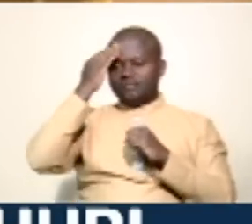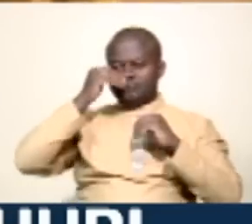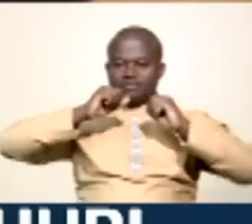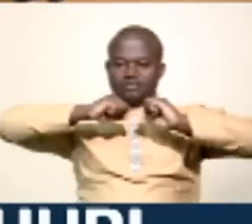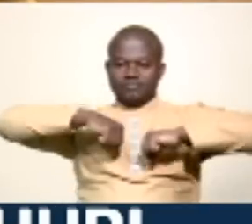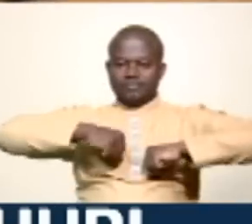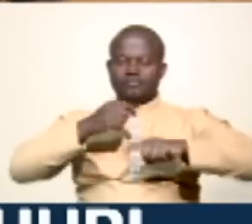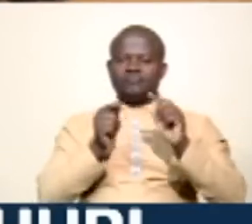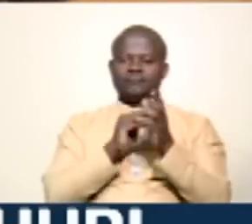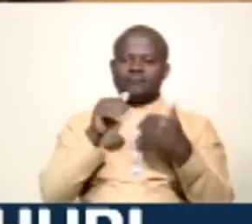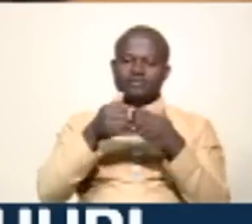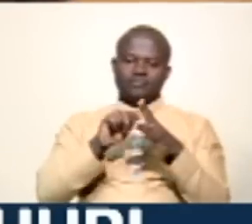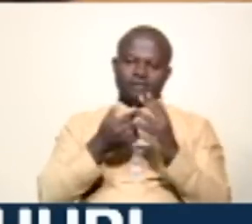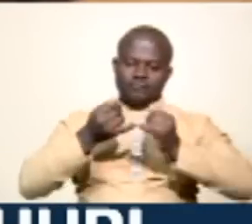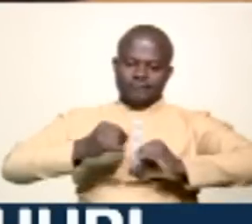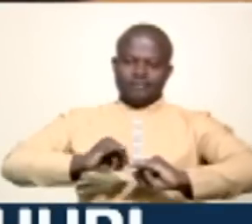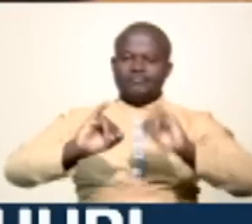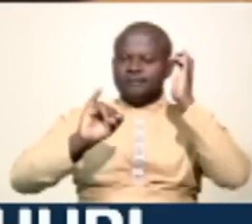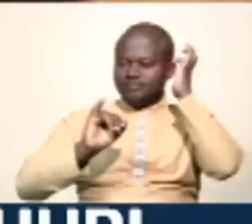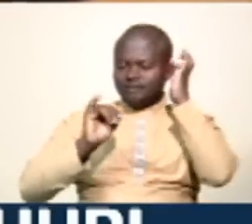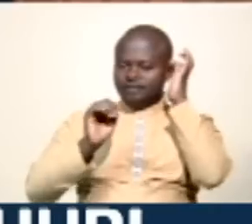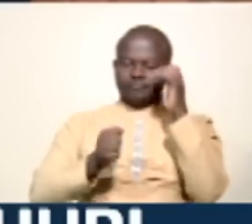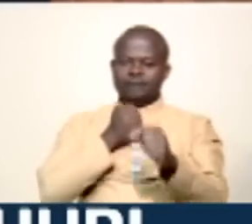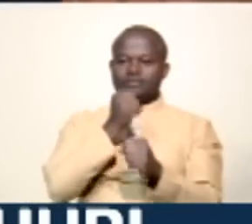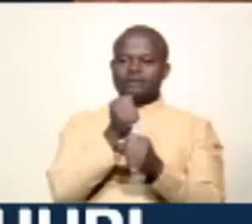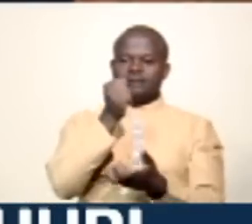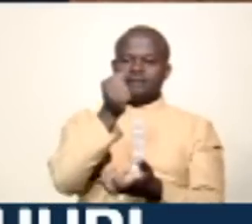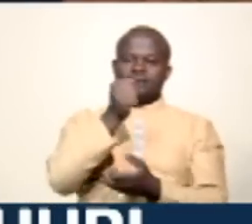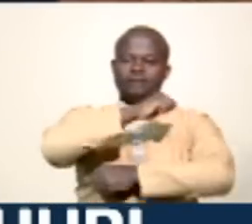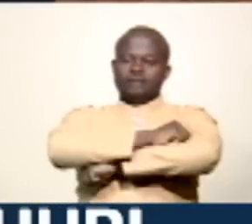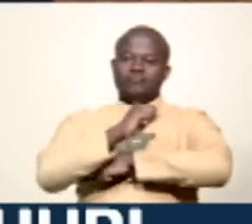kubw'amasezerano ndetse bitangira gushyirwa mu bikorwa umwaka w'amashuri wa